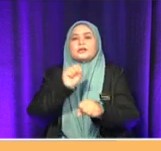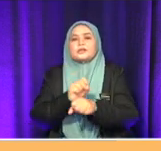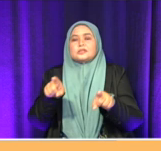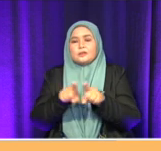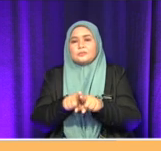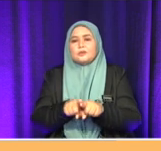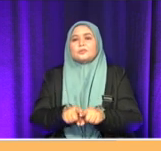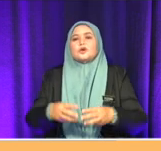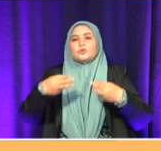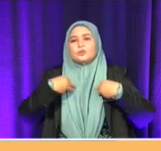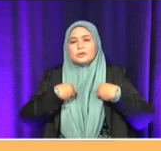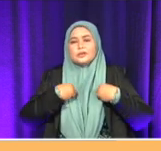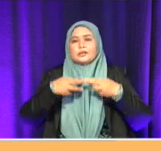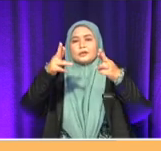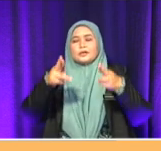rakyat